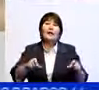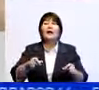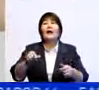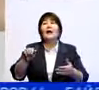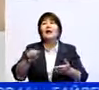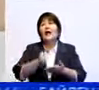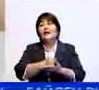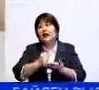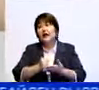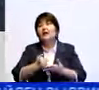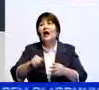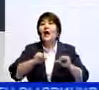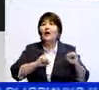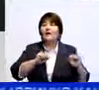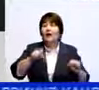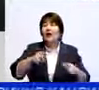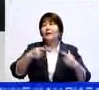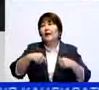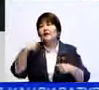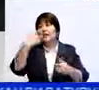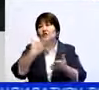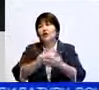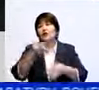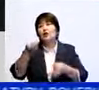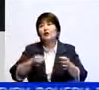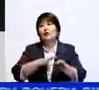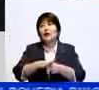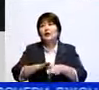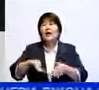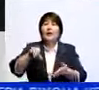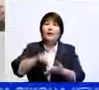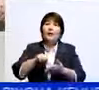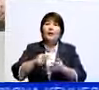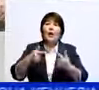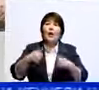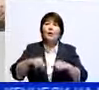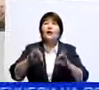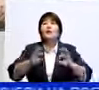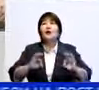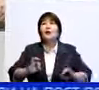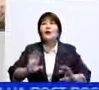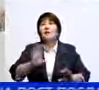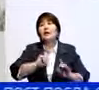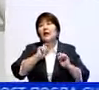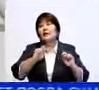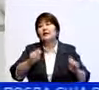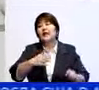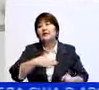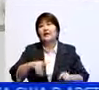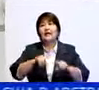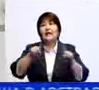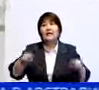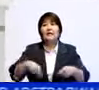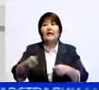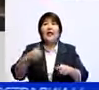нотариальной палаты, адвокатуры, палаты частных судоисполнителей, представителям органов прокуратуры были вручены благодарственные